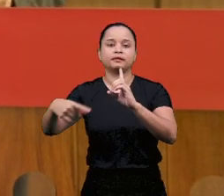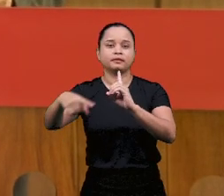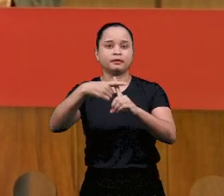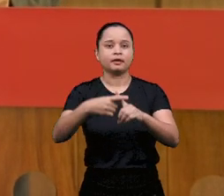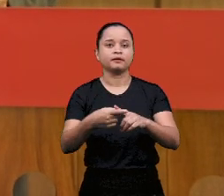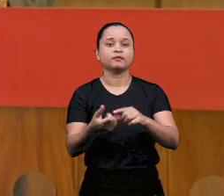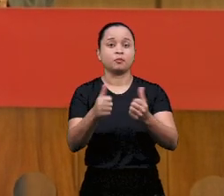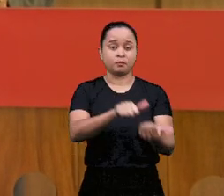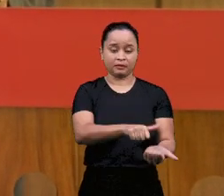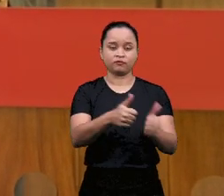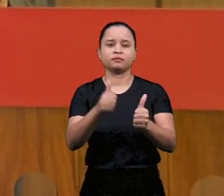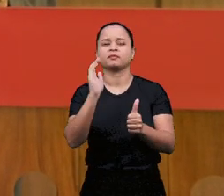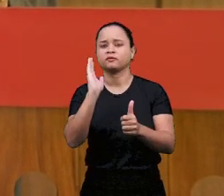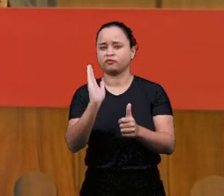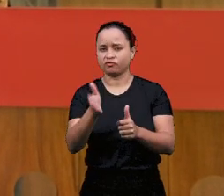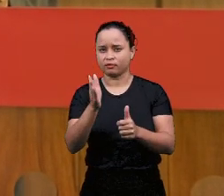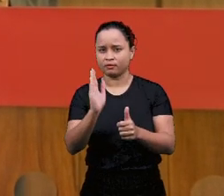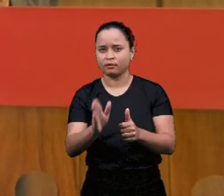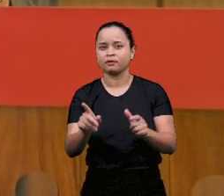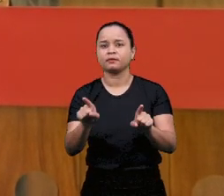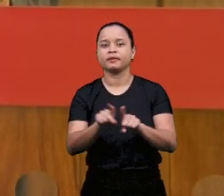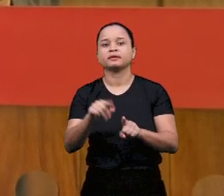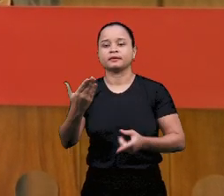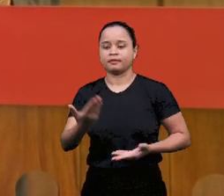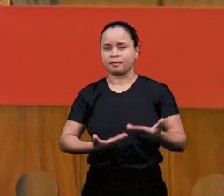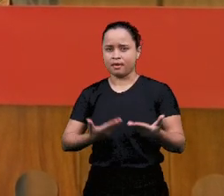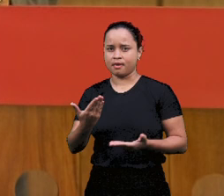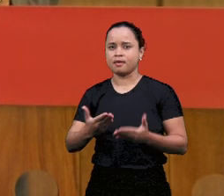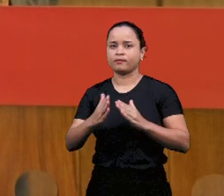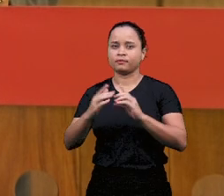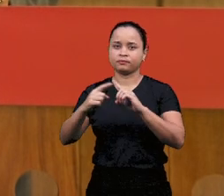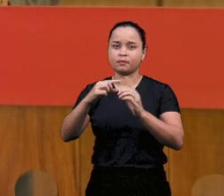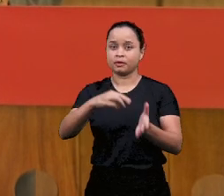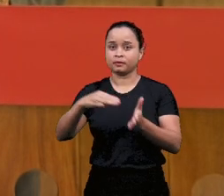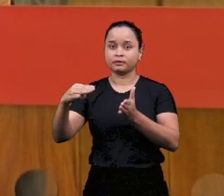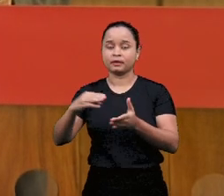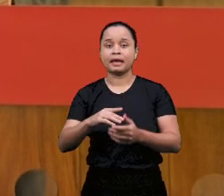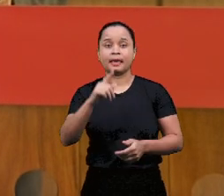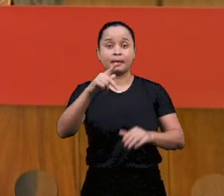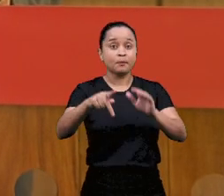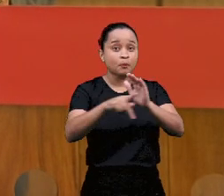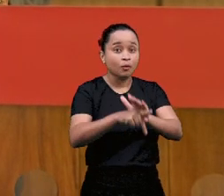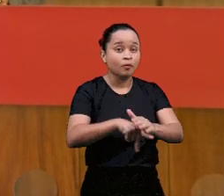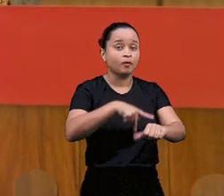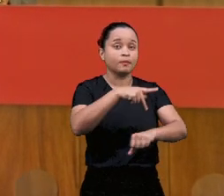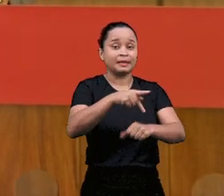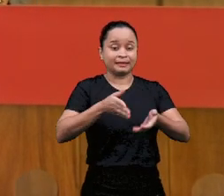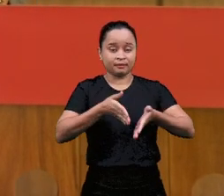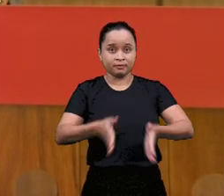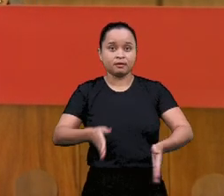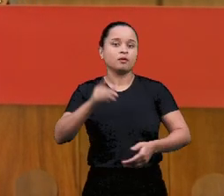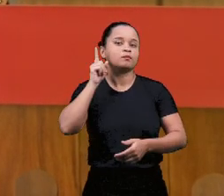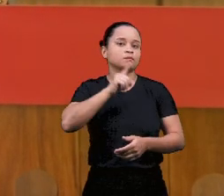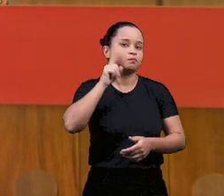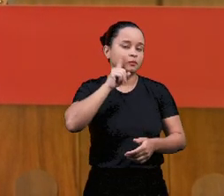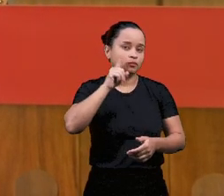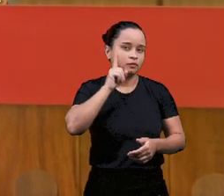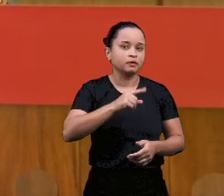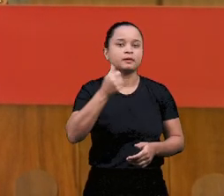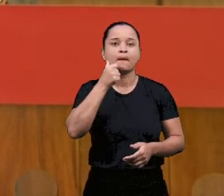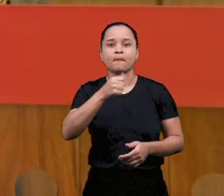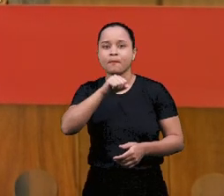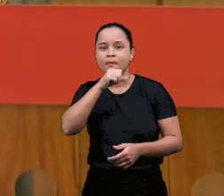est membre de l'église. Cette jeune fille américaine, ses parents sont américains et elle participe à